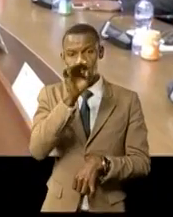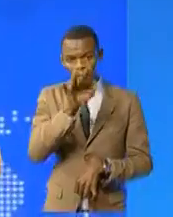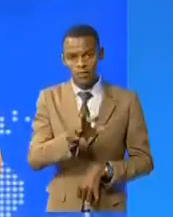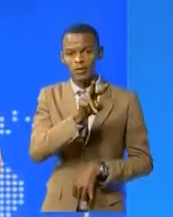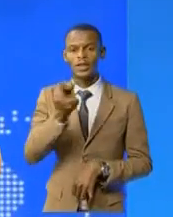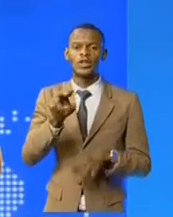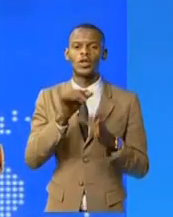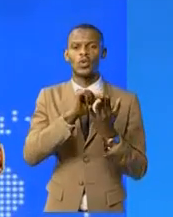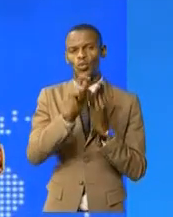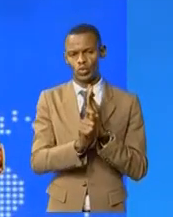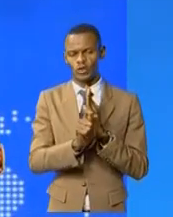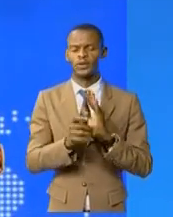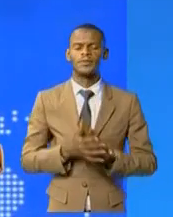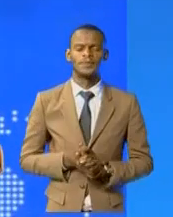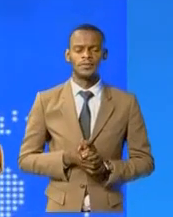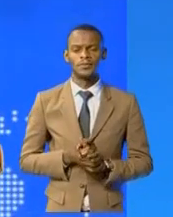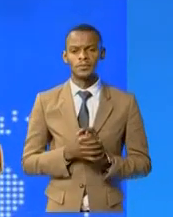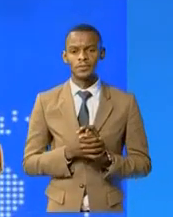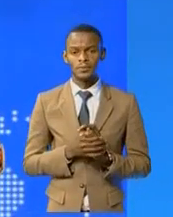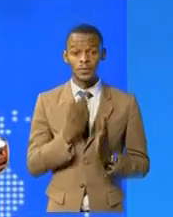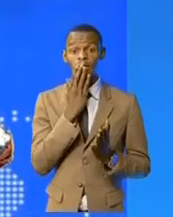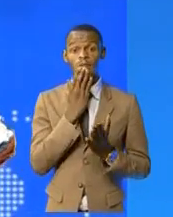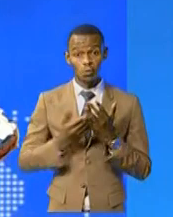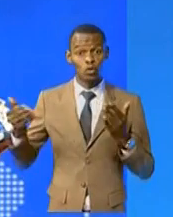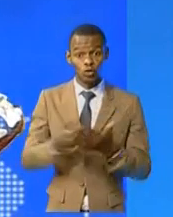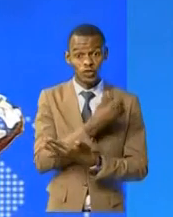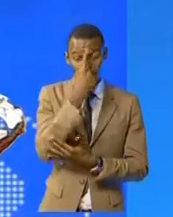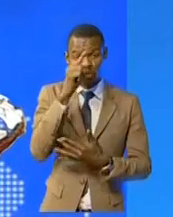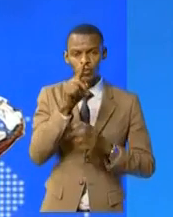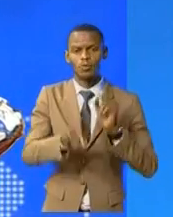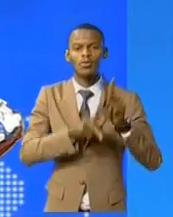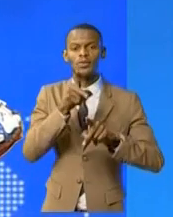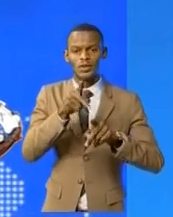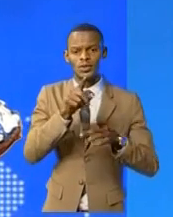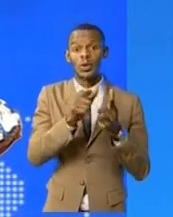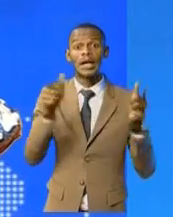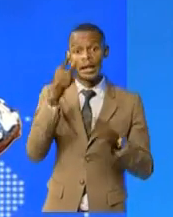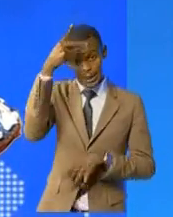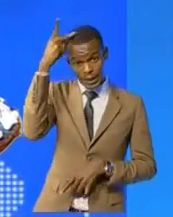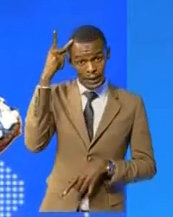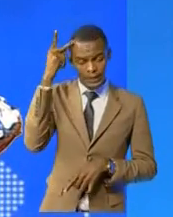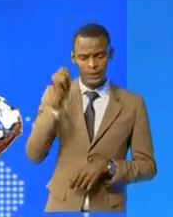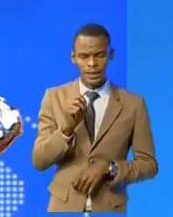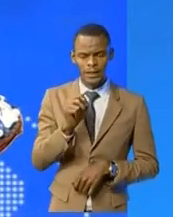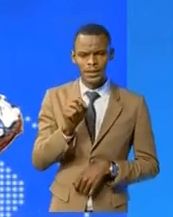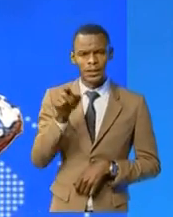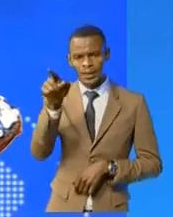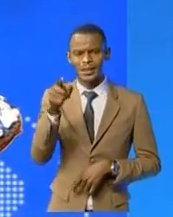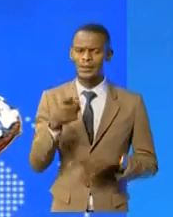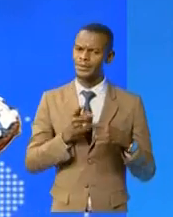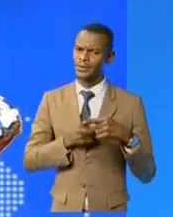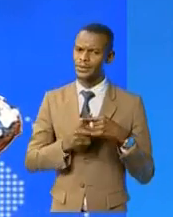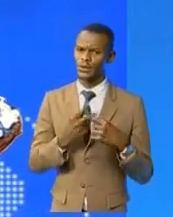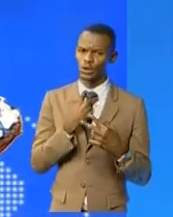2022. Bonne nouvelle pour la population du Grand Kasaï, longtemps retenue aux entrepôts du Haut-Katanga. Enfin,